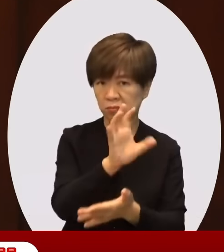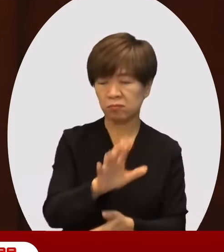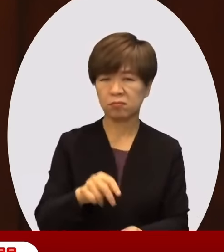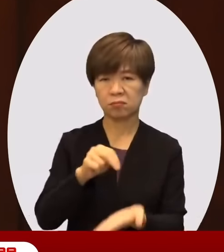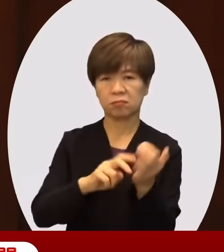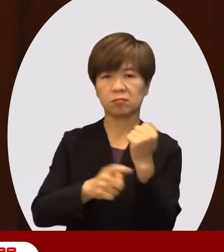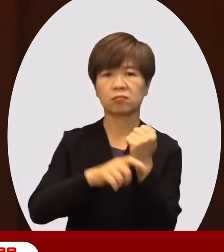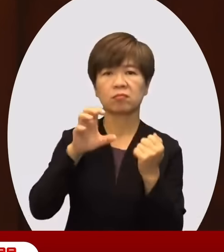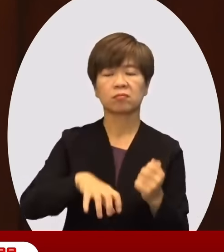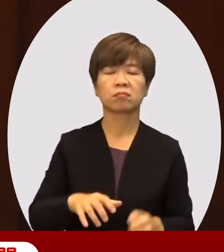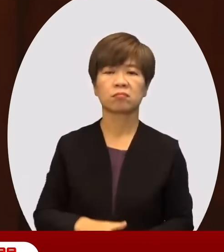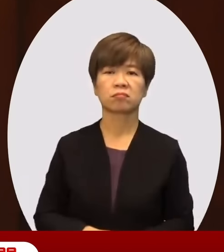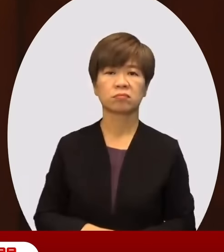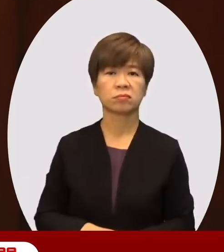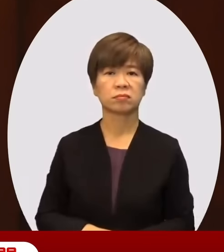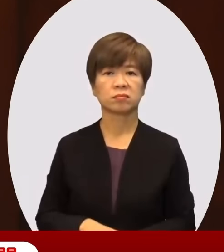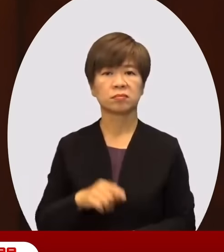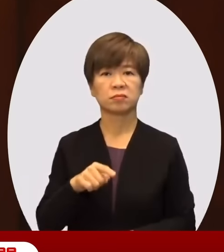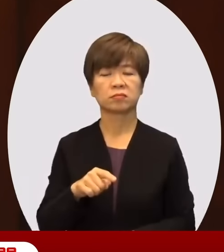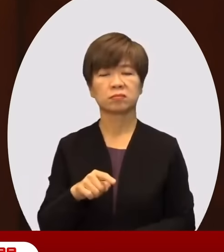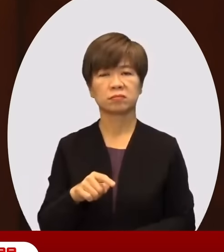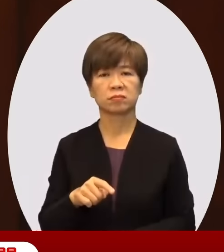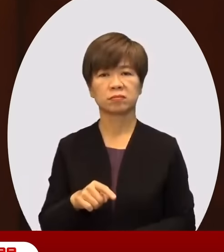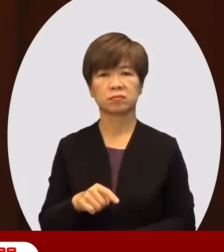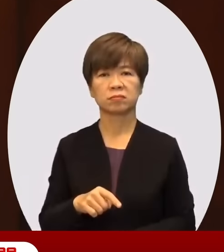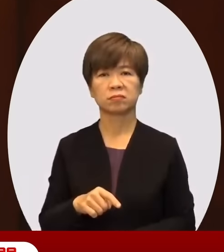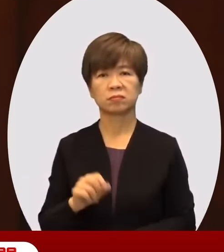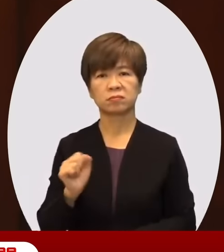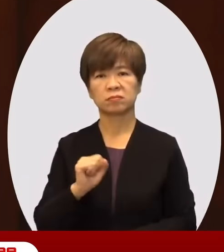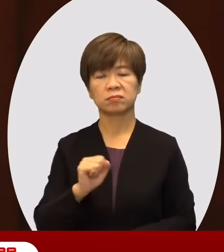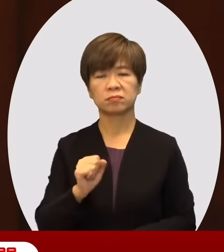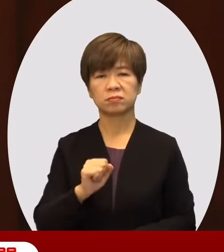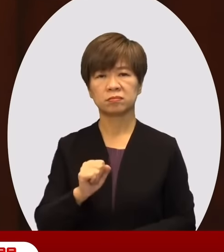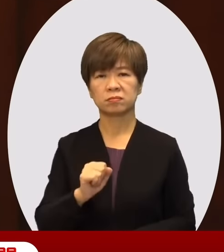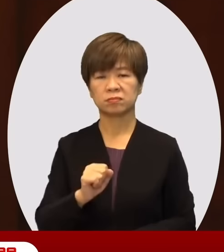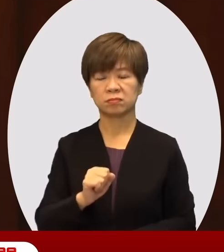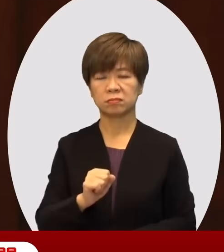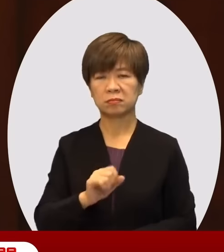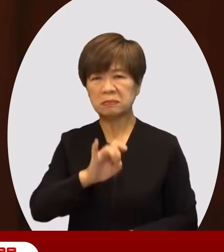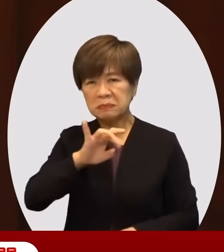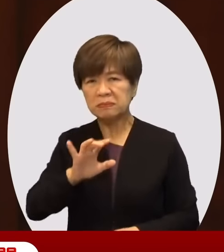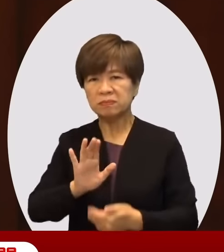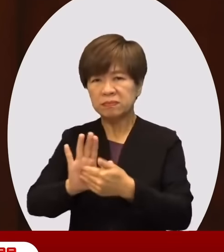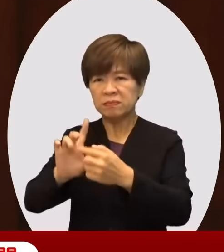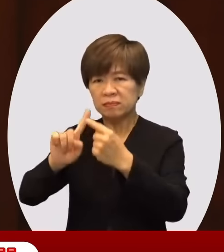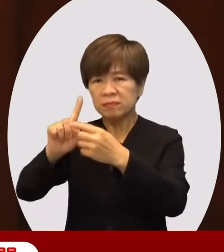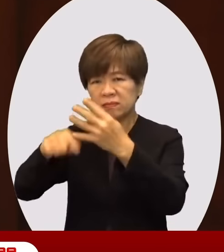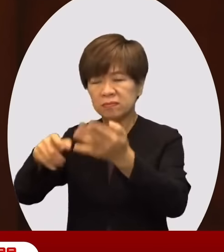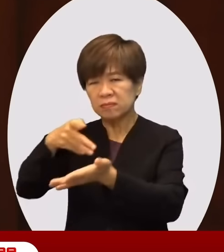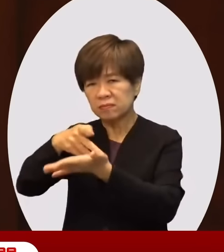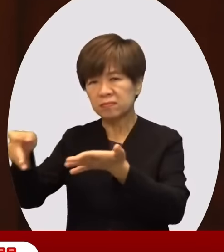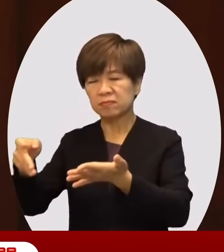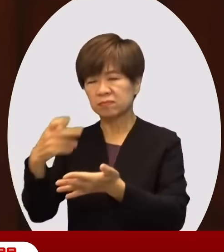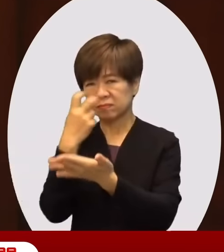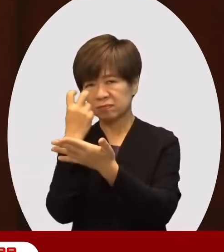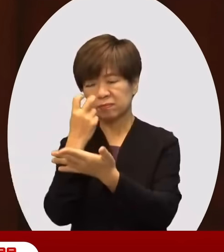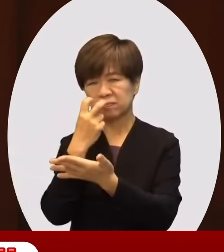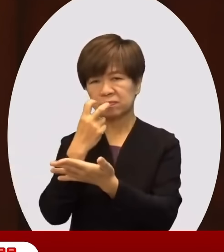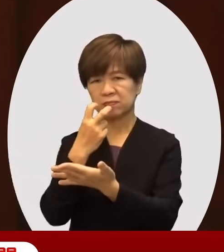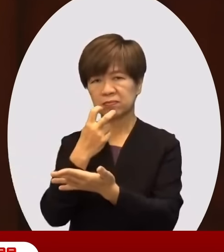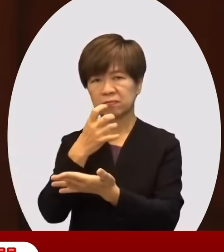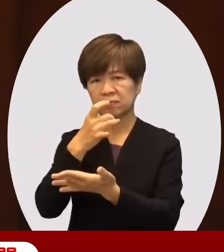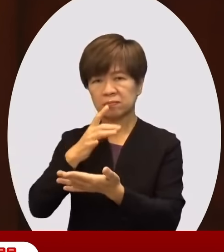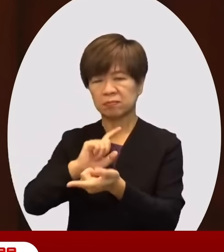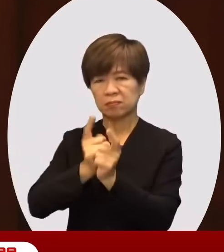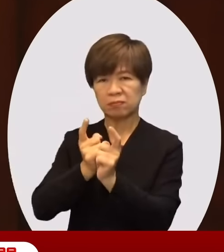法院这边不应该用拒绝人事提名审查或者是其他的反制行为来反制总